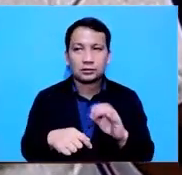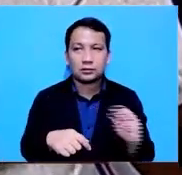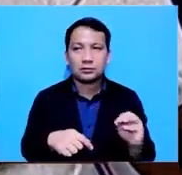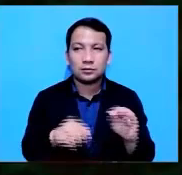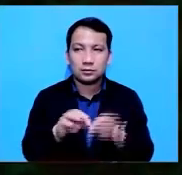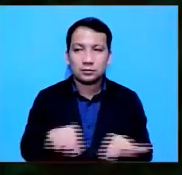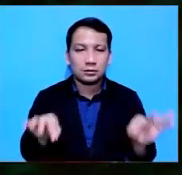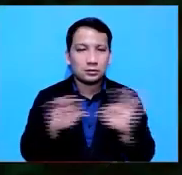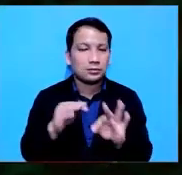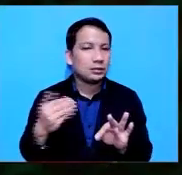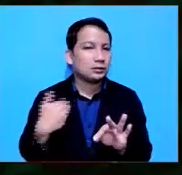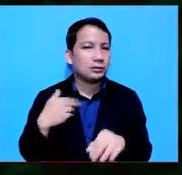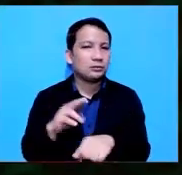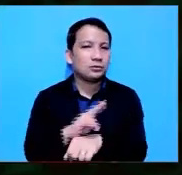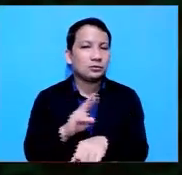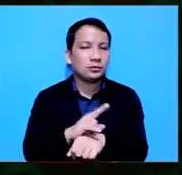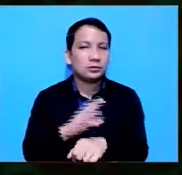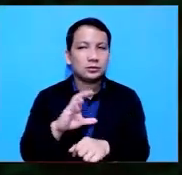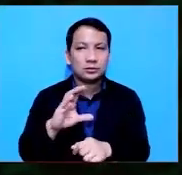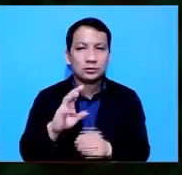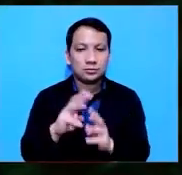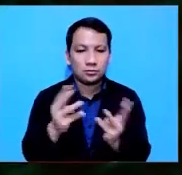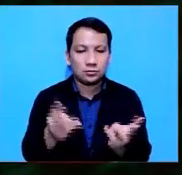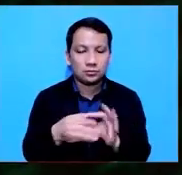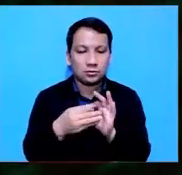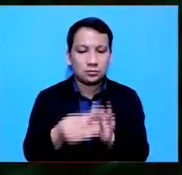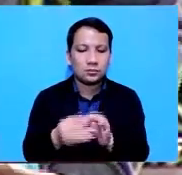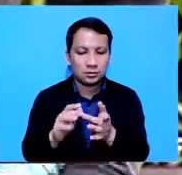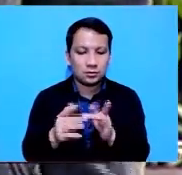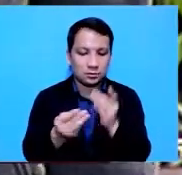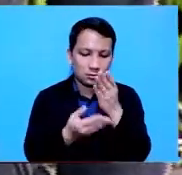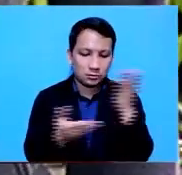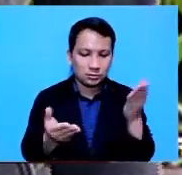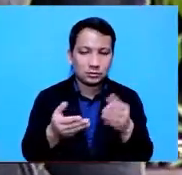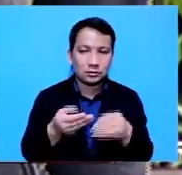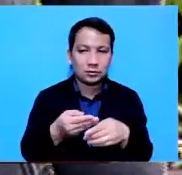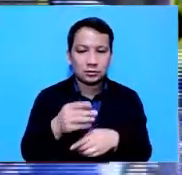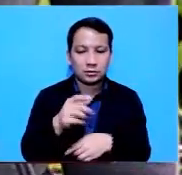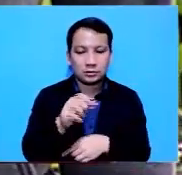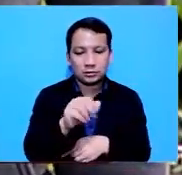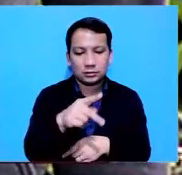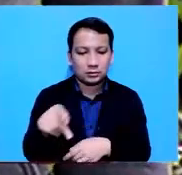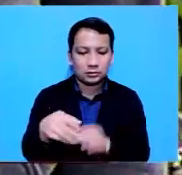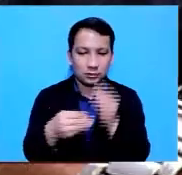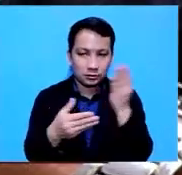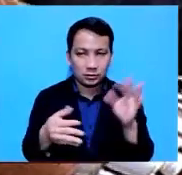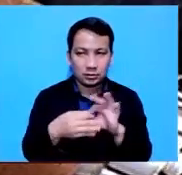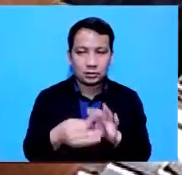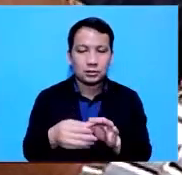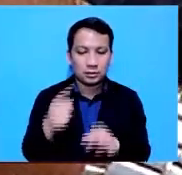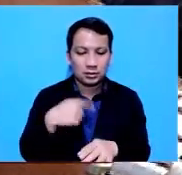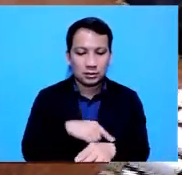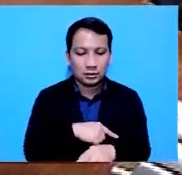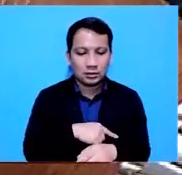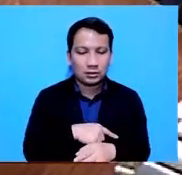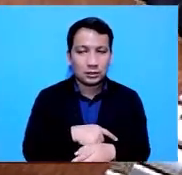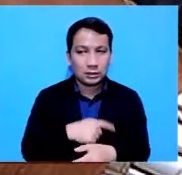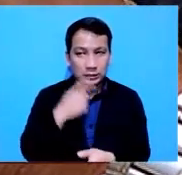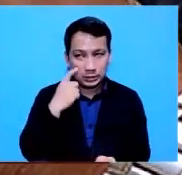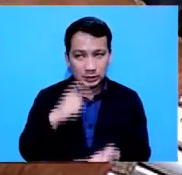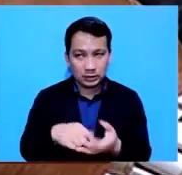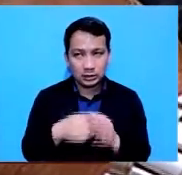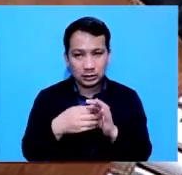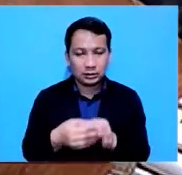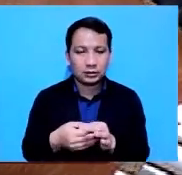na rin magamit ang mga mobile wallets, online shopping at delivery applications na nakaangkla sa di-rehistradong numero.